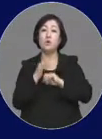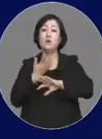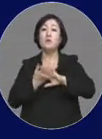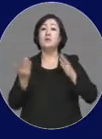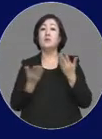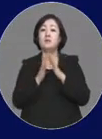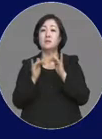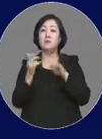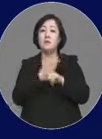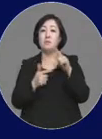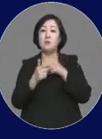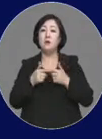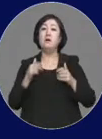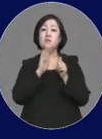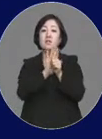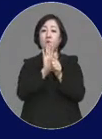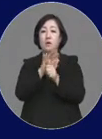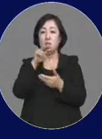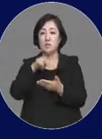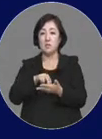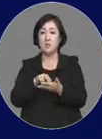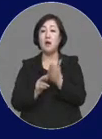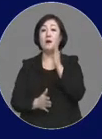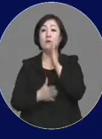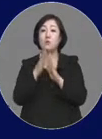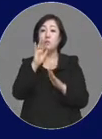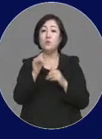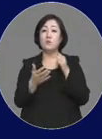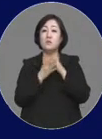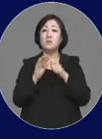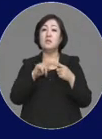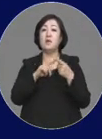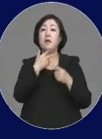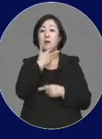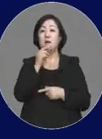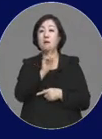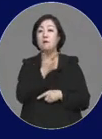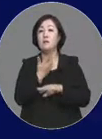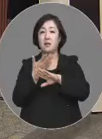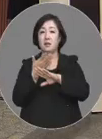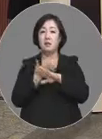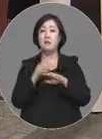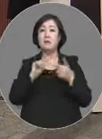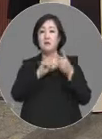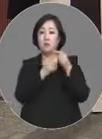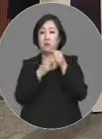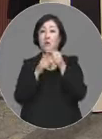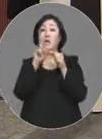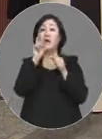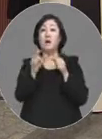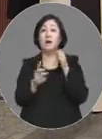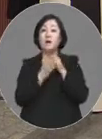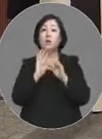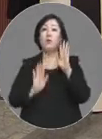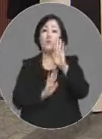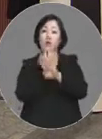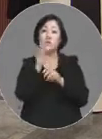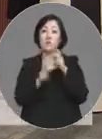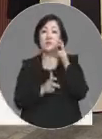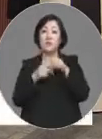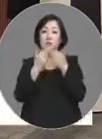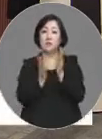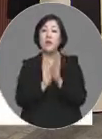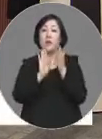지원센터 설립 도시 기반시설의 외국어 표기를 확대합니다 특히 부유식 해상풍력 등 미래 신산업